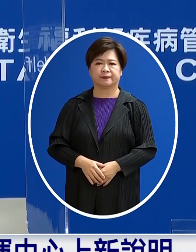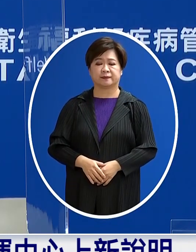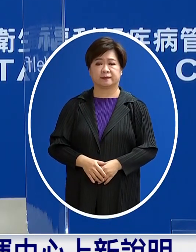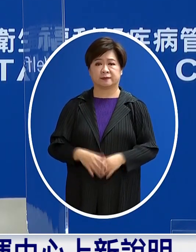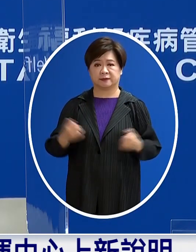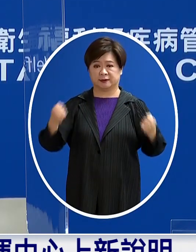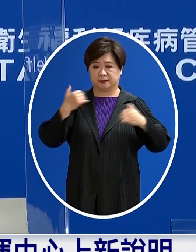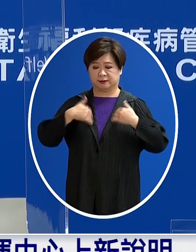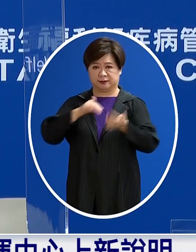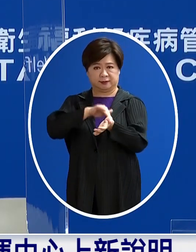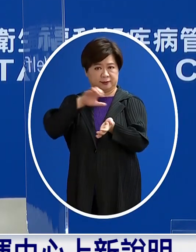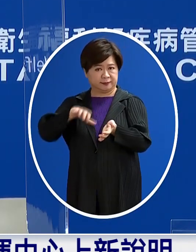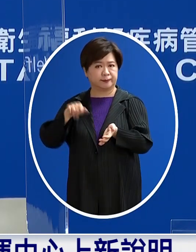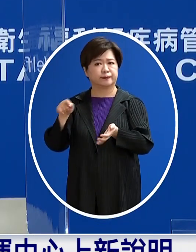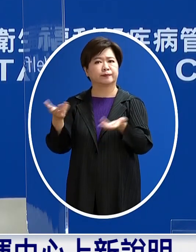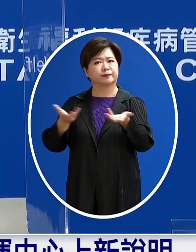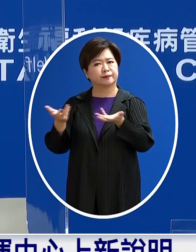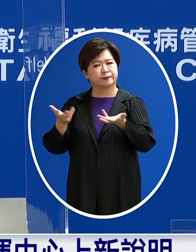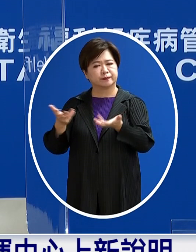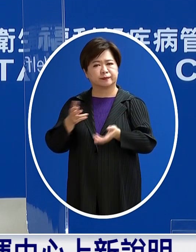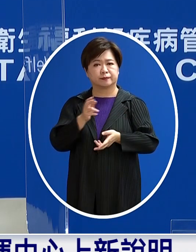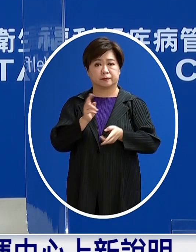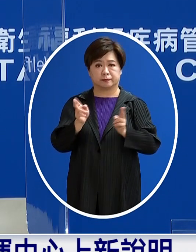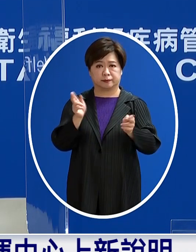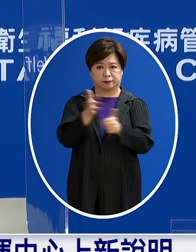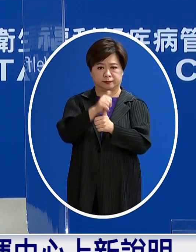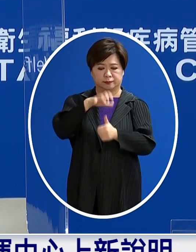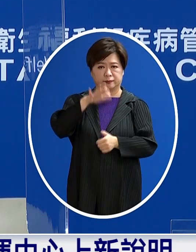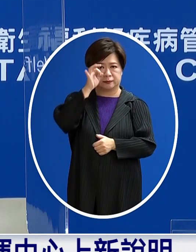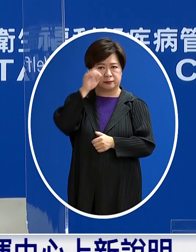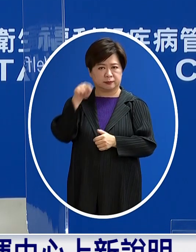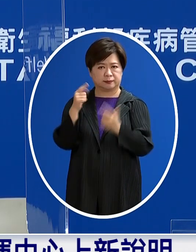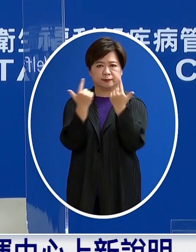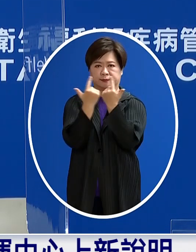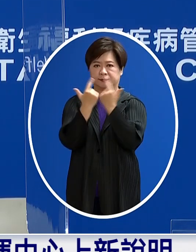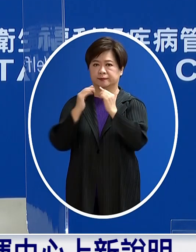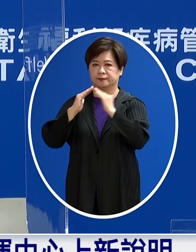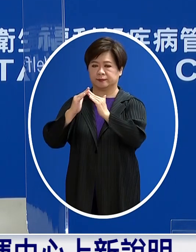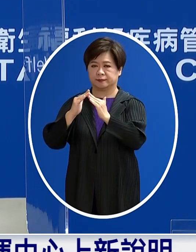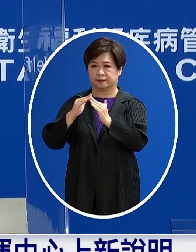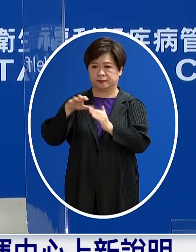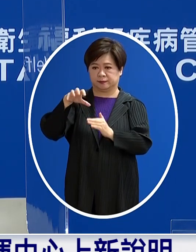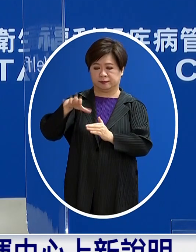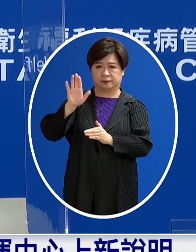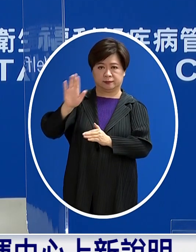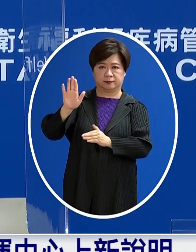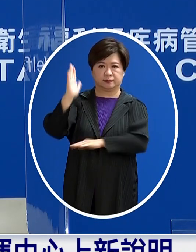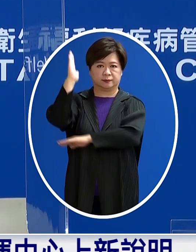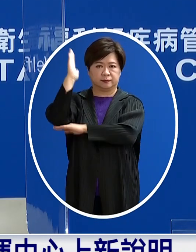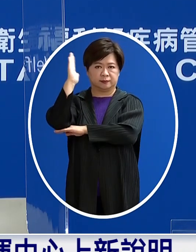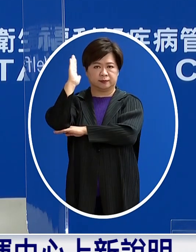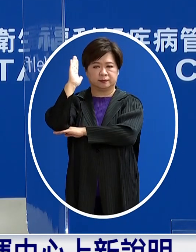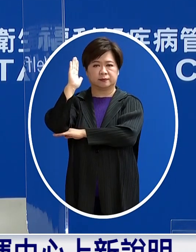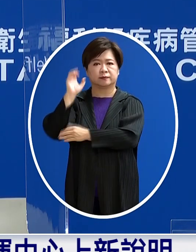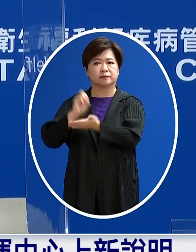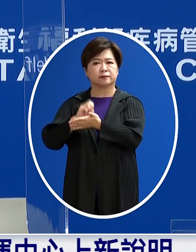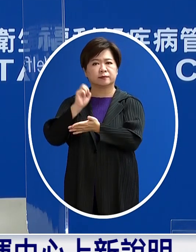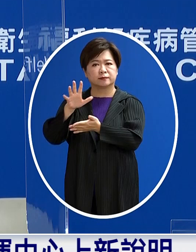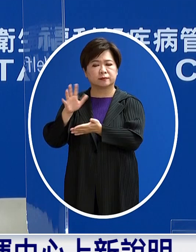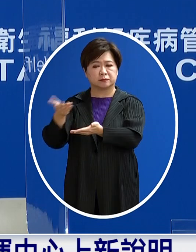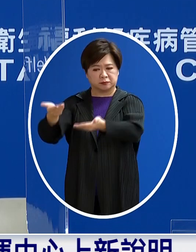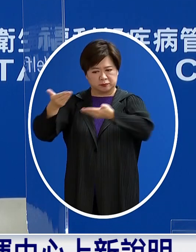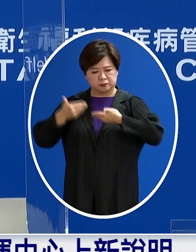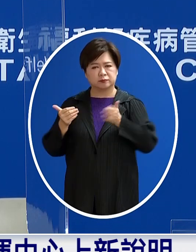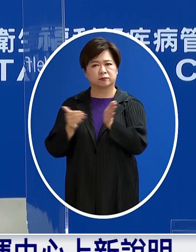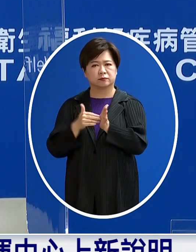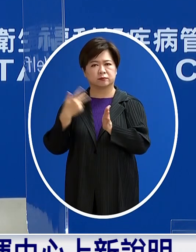兴医院的部分，我们会就指挥中心会就台北市地方政府的报告来了之后，我们